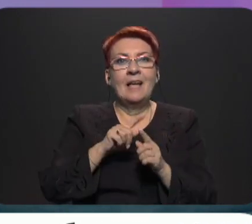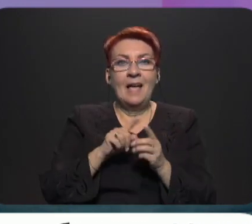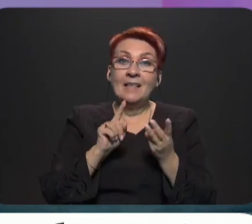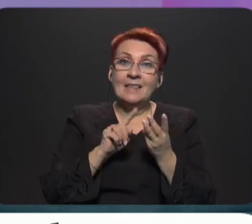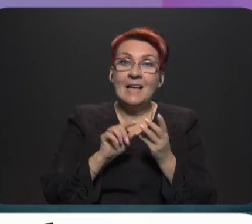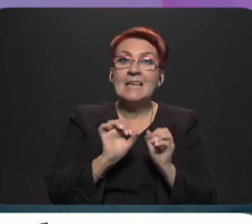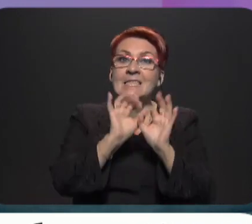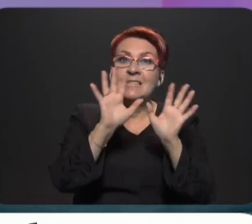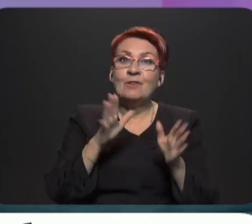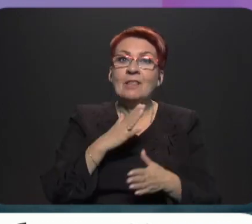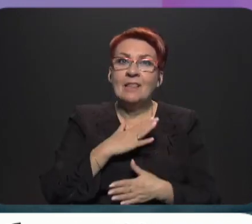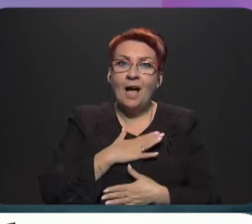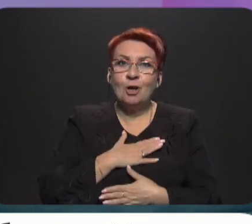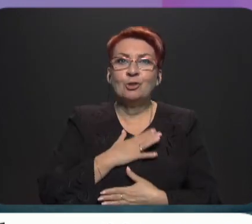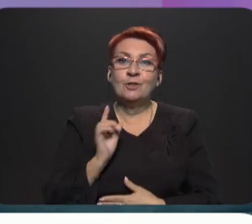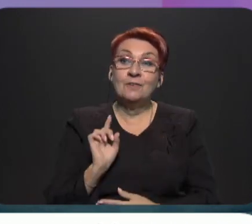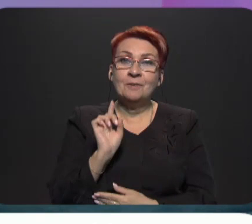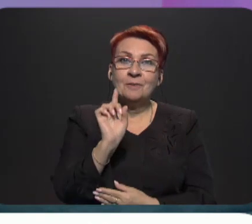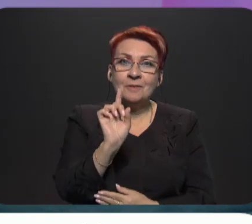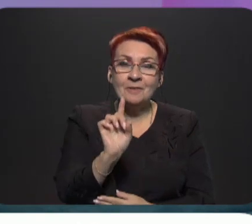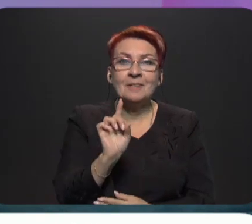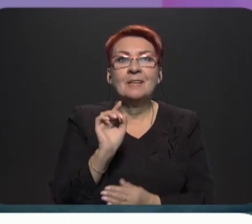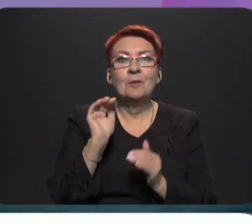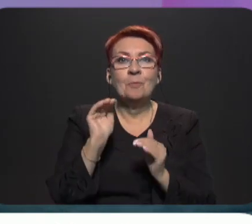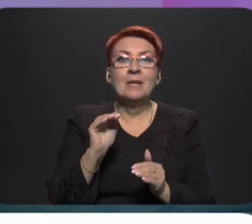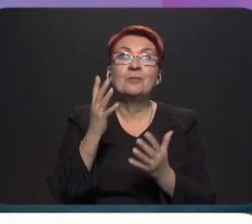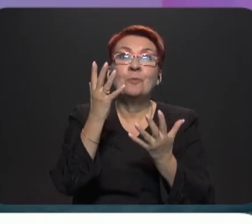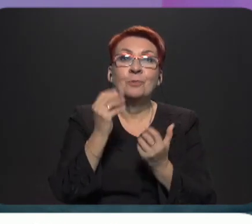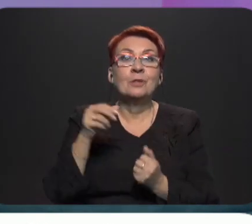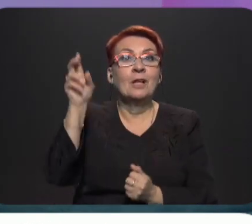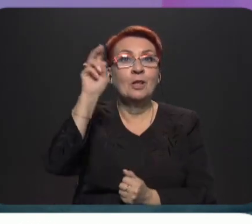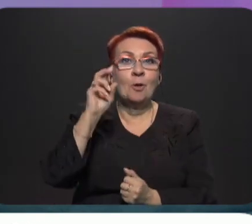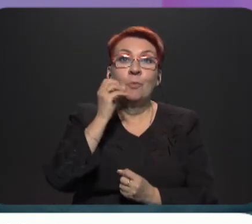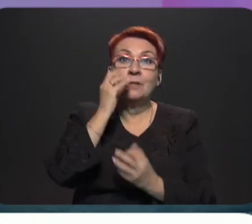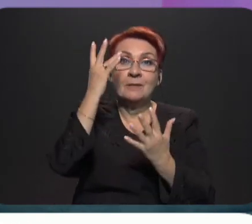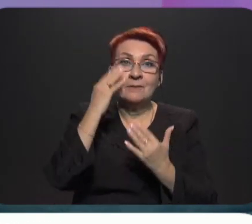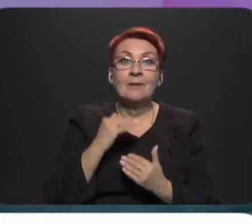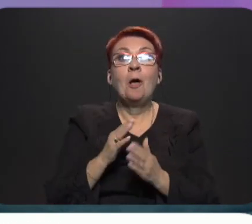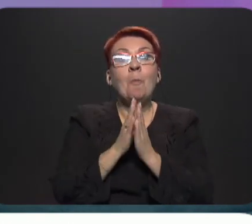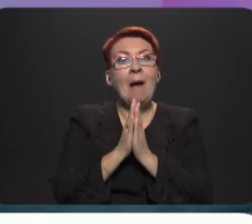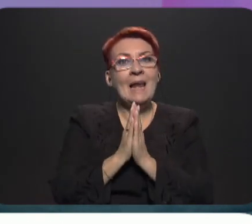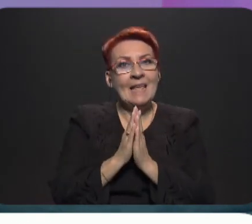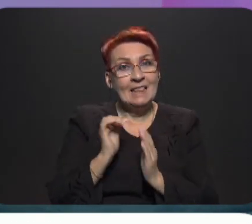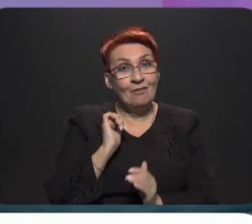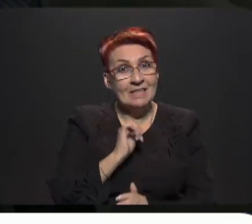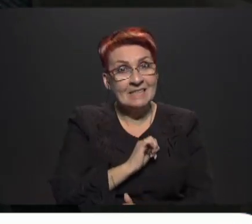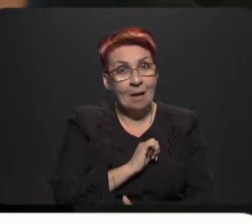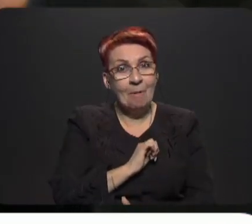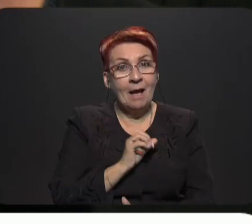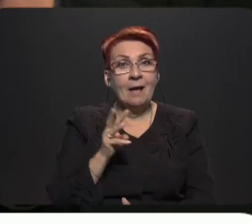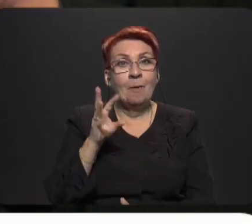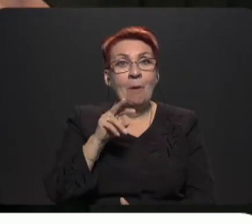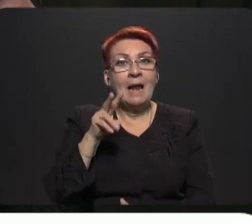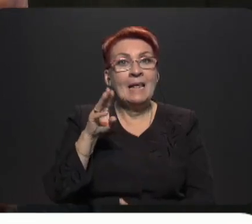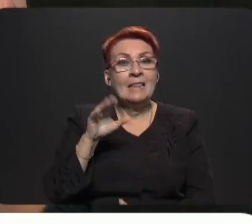святыни наши, да, прикасаясь к ним, мы получаем тоже от Бога благодать с молитвой. Это молитва сама по себе, то есть